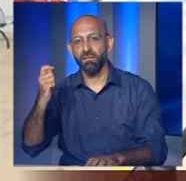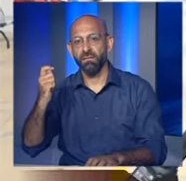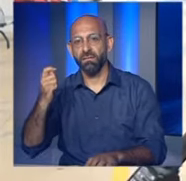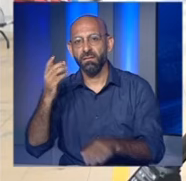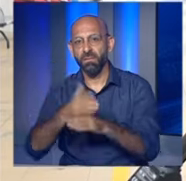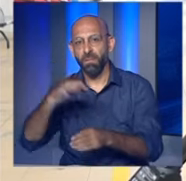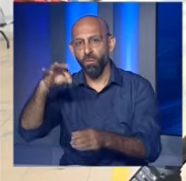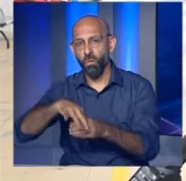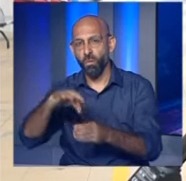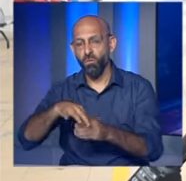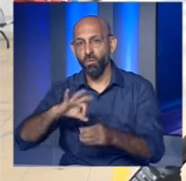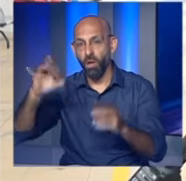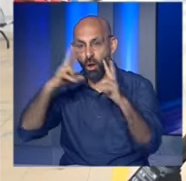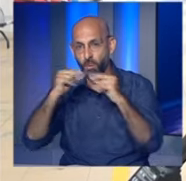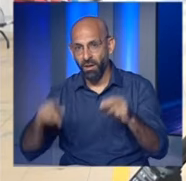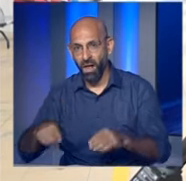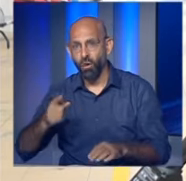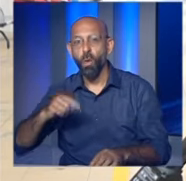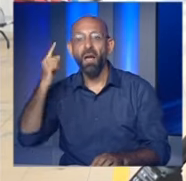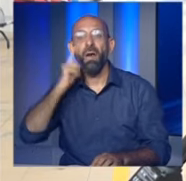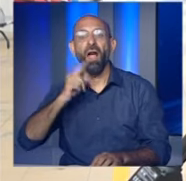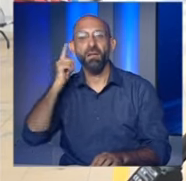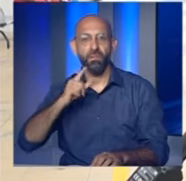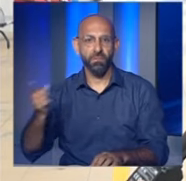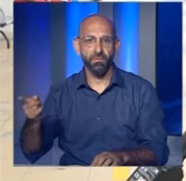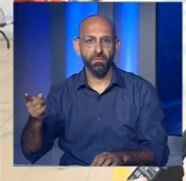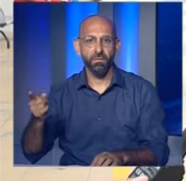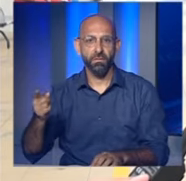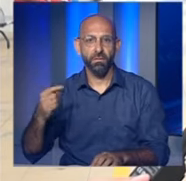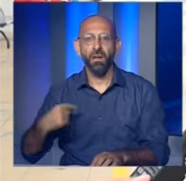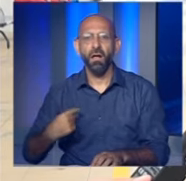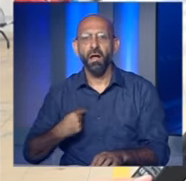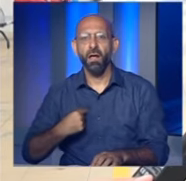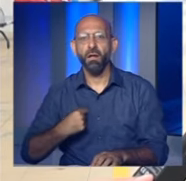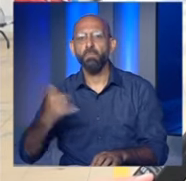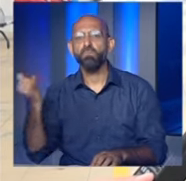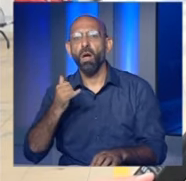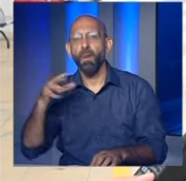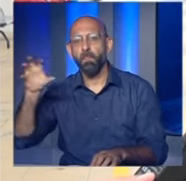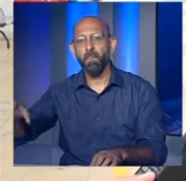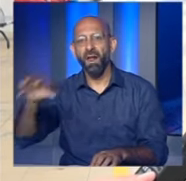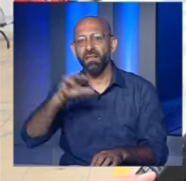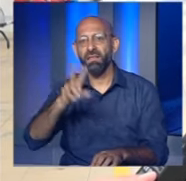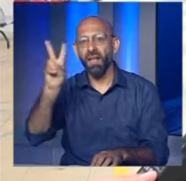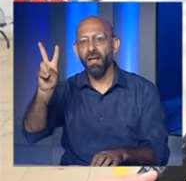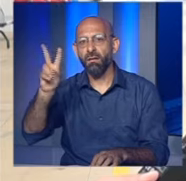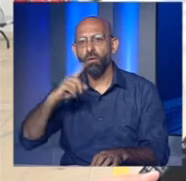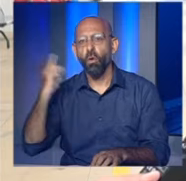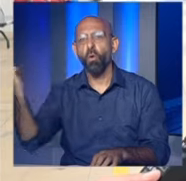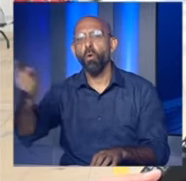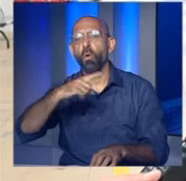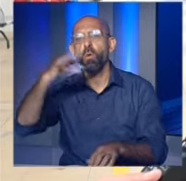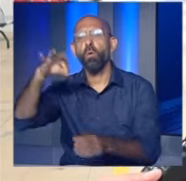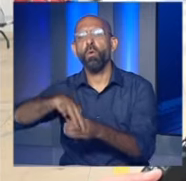هالشيء متعلق اكيد على نسبه تصويت بلبنان وبالامارات لانه انا بعتبر انه هيدول البلدين بيشكلوا